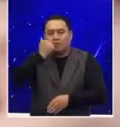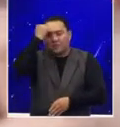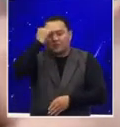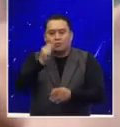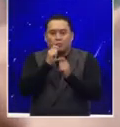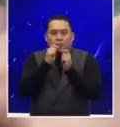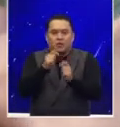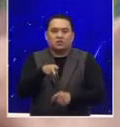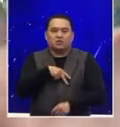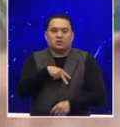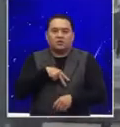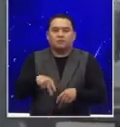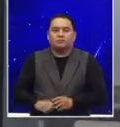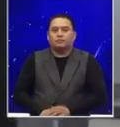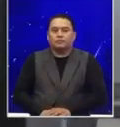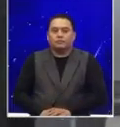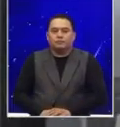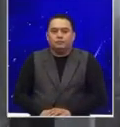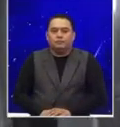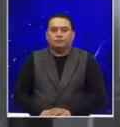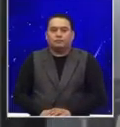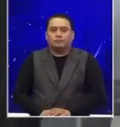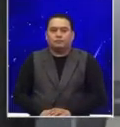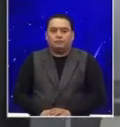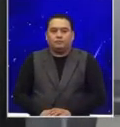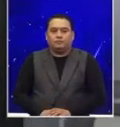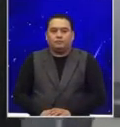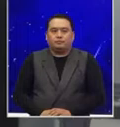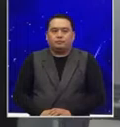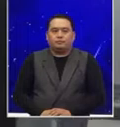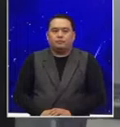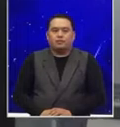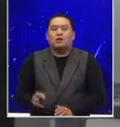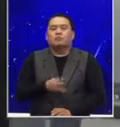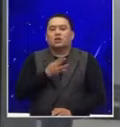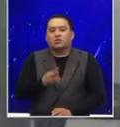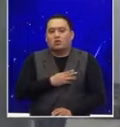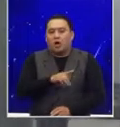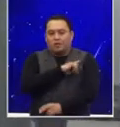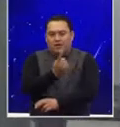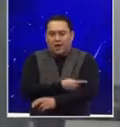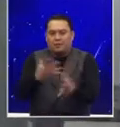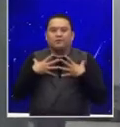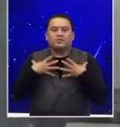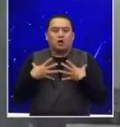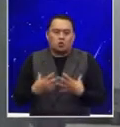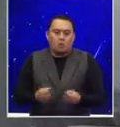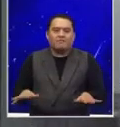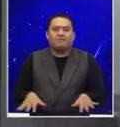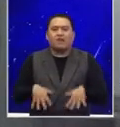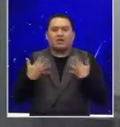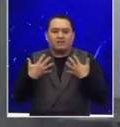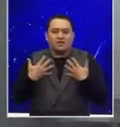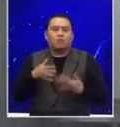и нагрудный знак «Золотой барс». Выражаю вам благодарность, пожеланиями крепкого здоровья, вдохновения